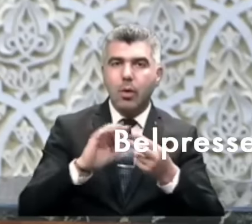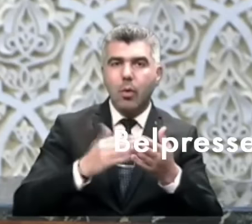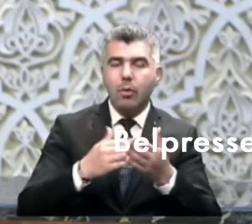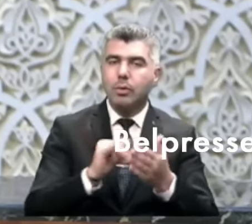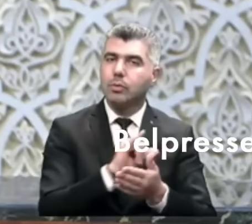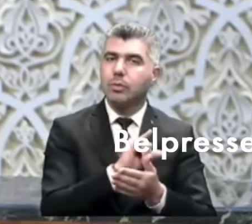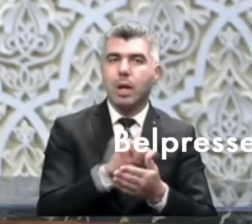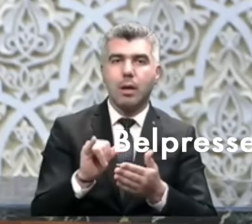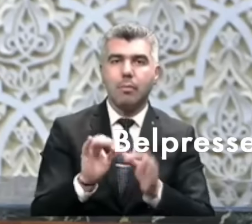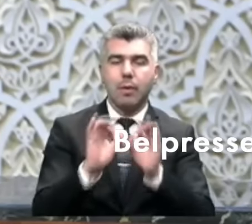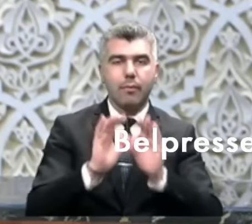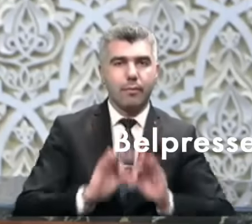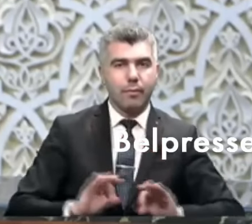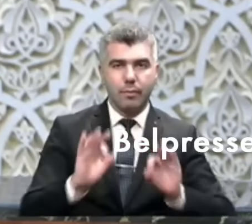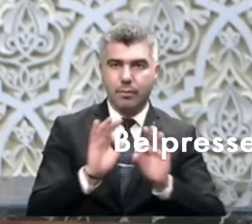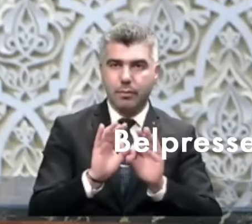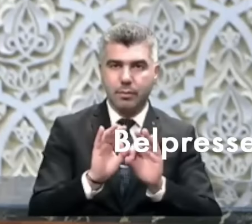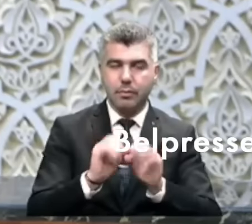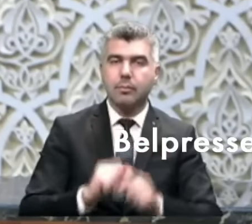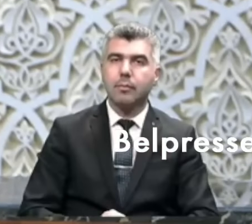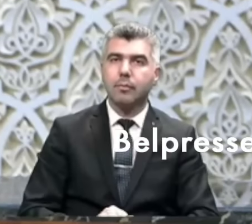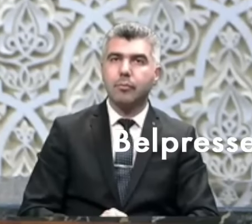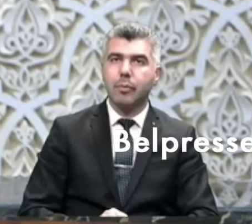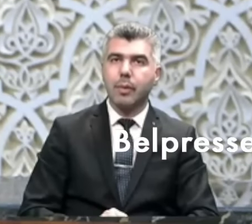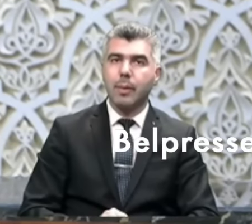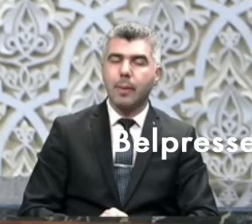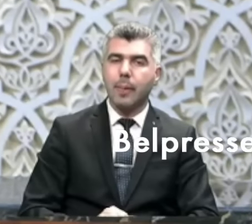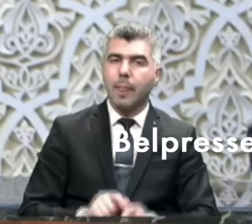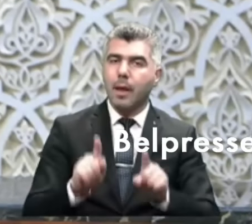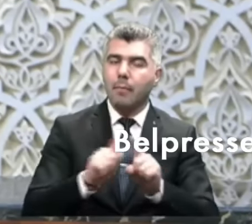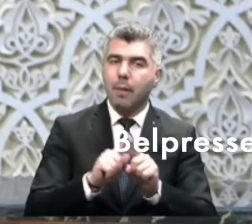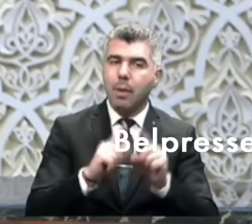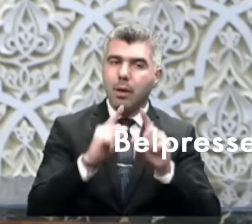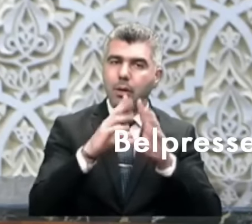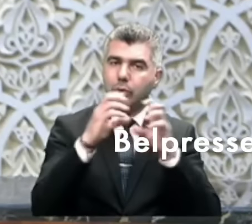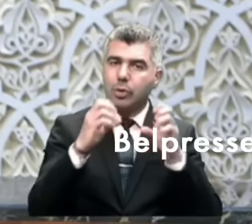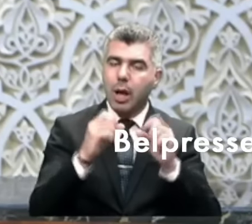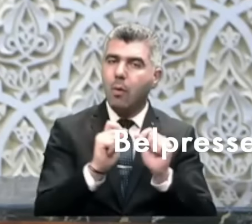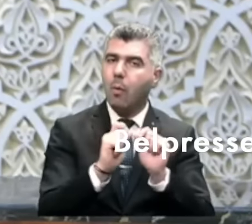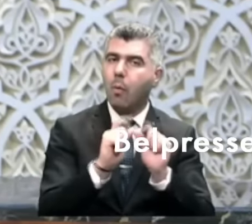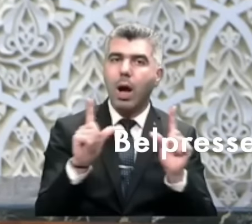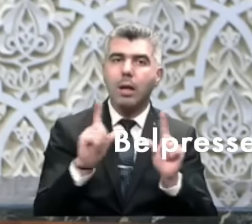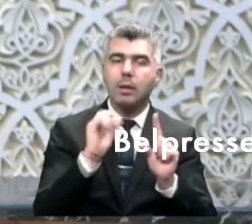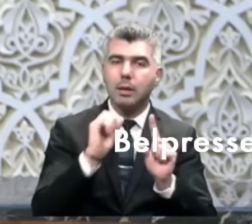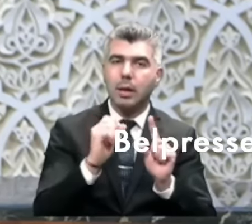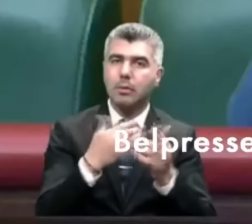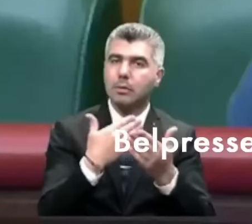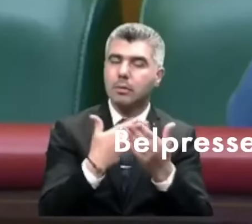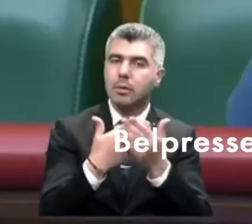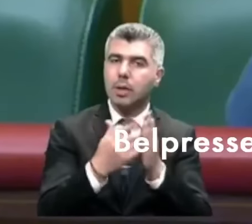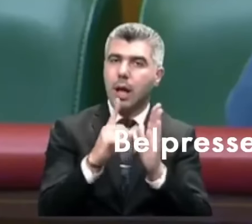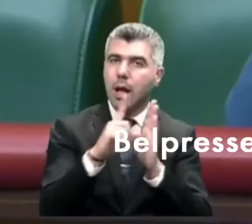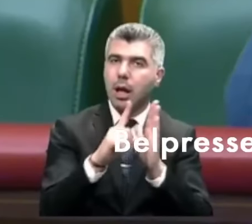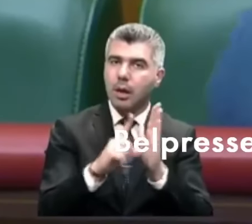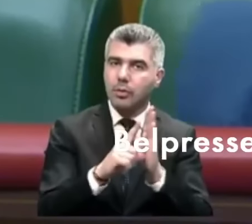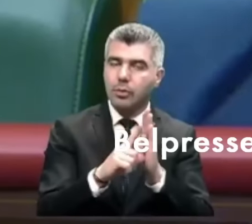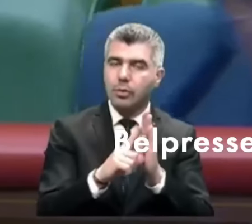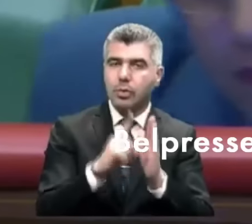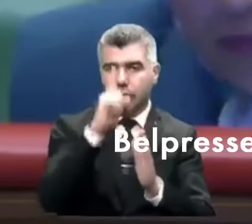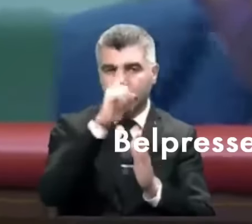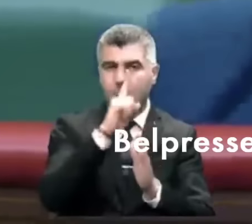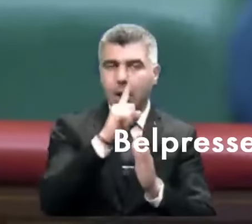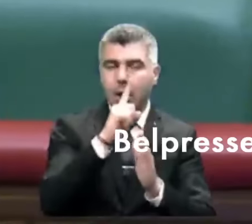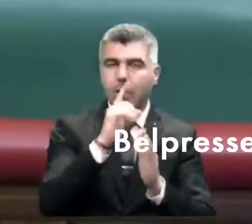رائحه الاتهامات كنظن بان التفسير واضح للنص الله يجازيك بخير استاذه وحنا ان شاء الله داخل